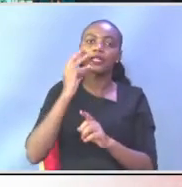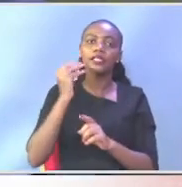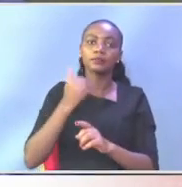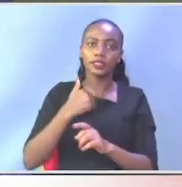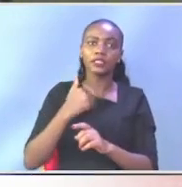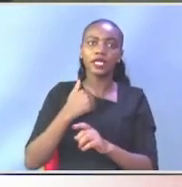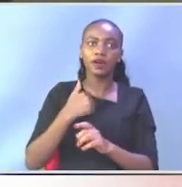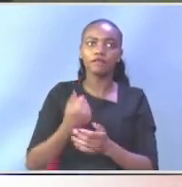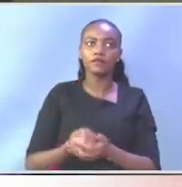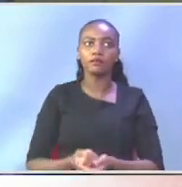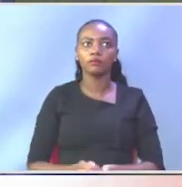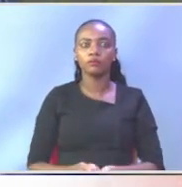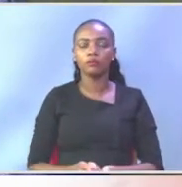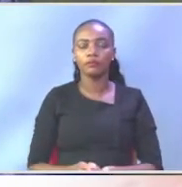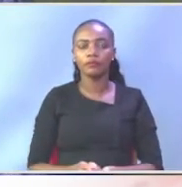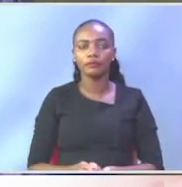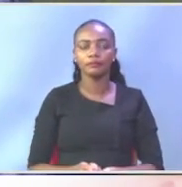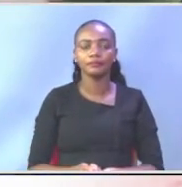hii.